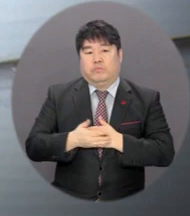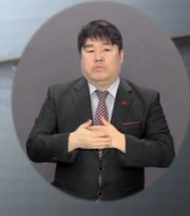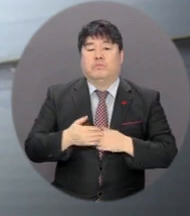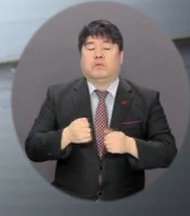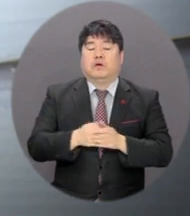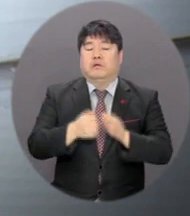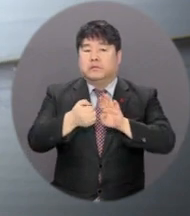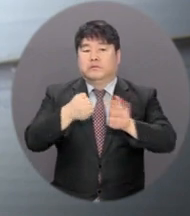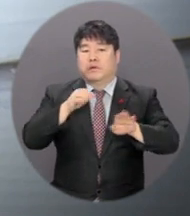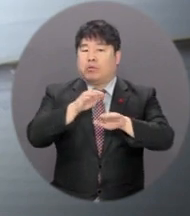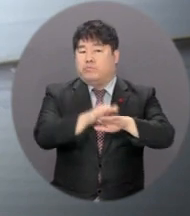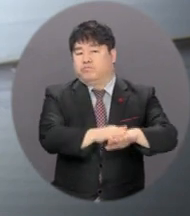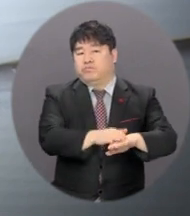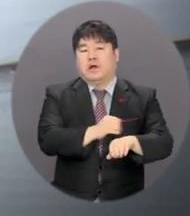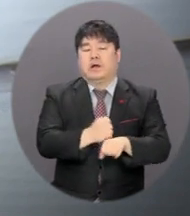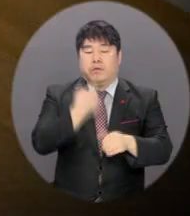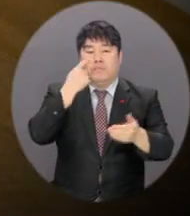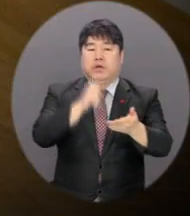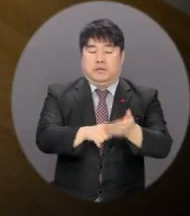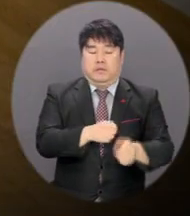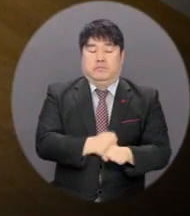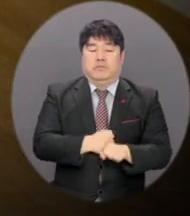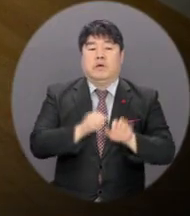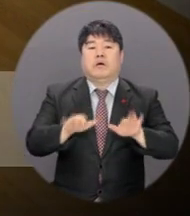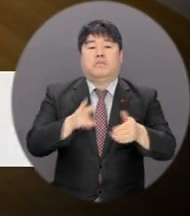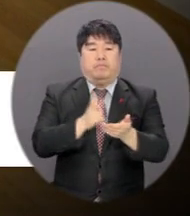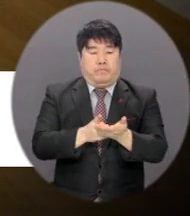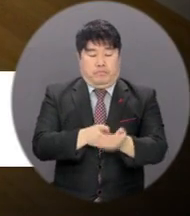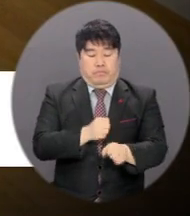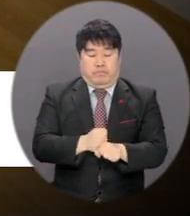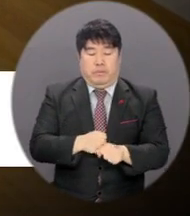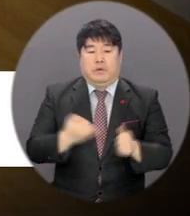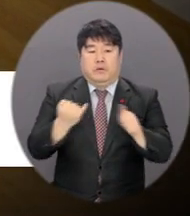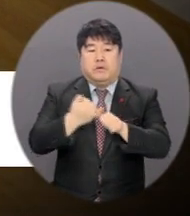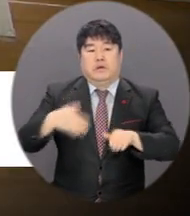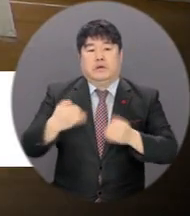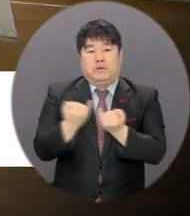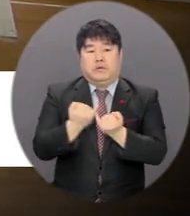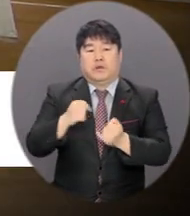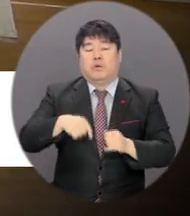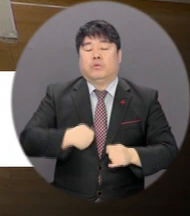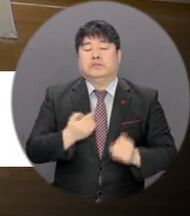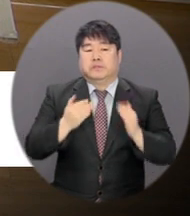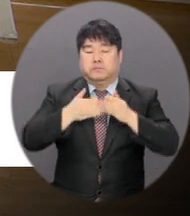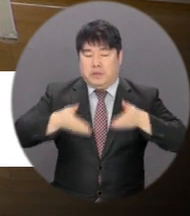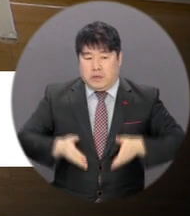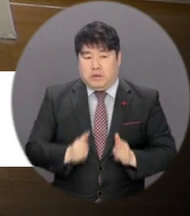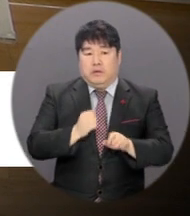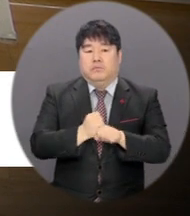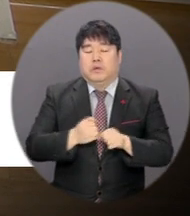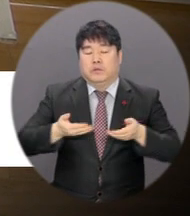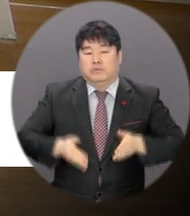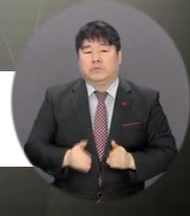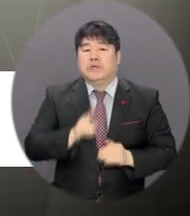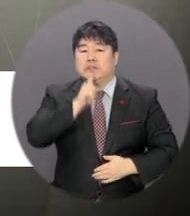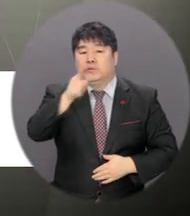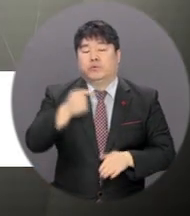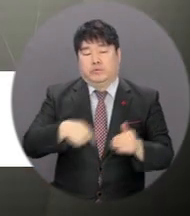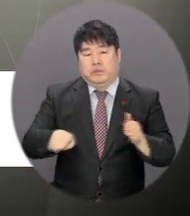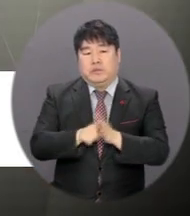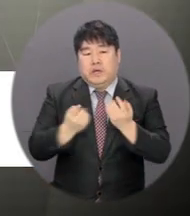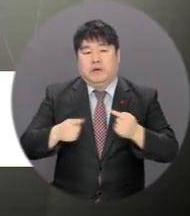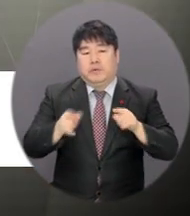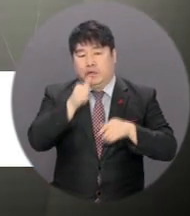냉장고에 보관하다 적발됐습니다. 현행법상 미혼모가 혼자 집에서 출산할 경우 출생신고를 하려면 함께